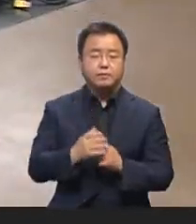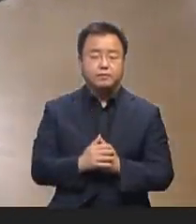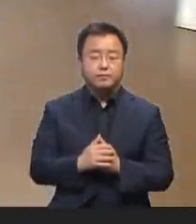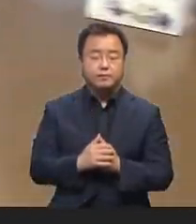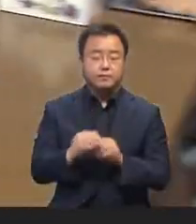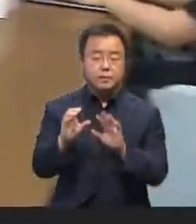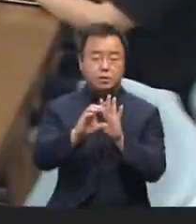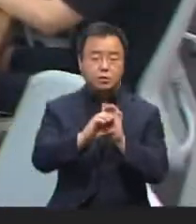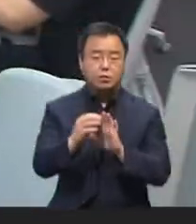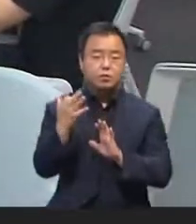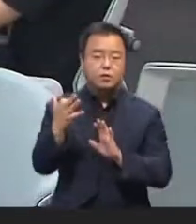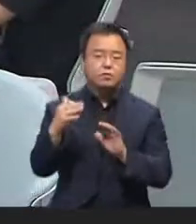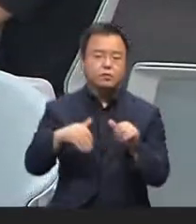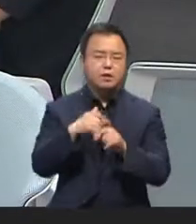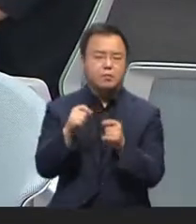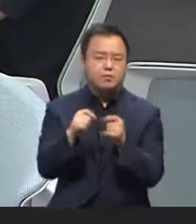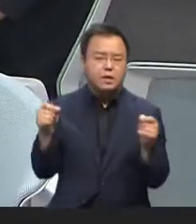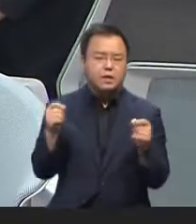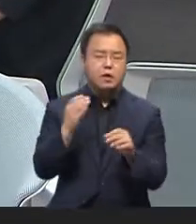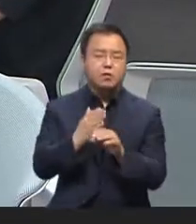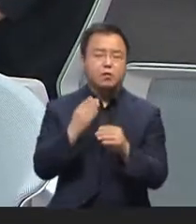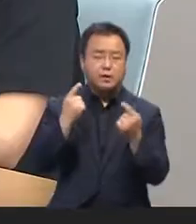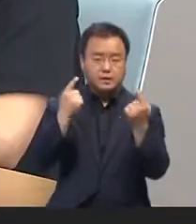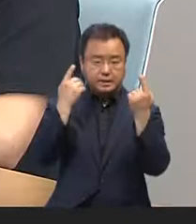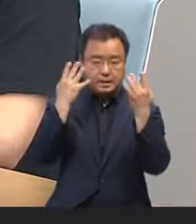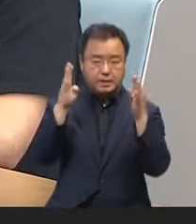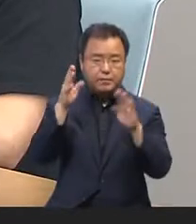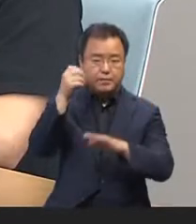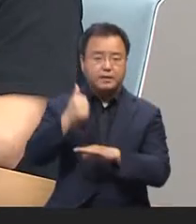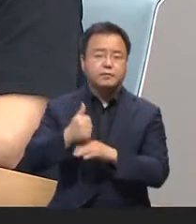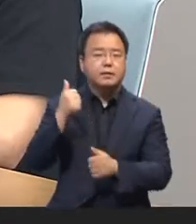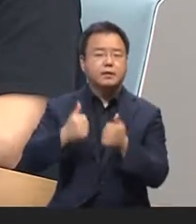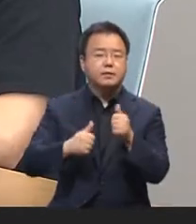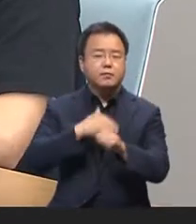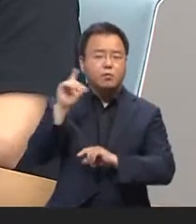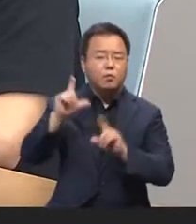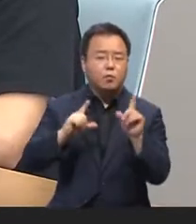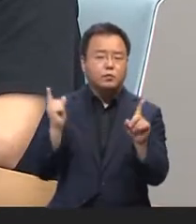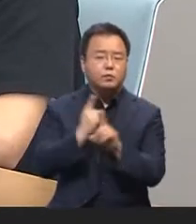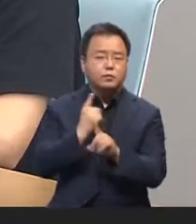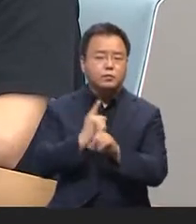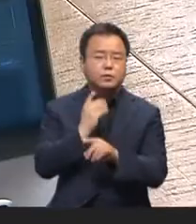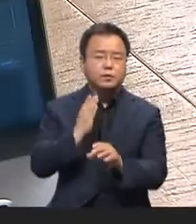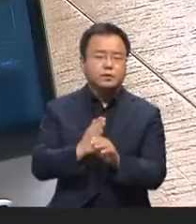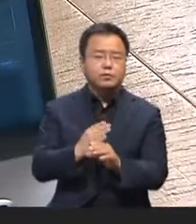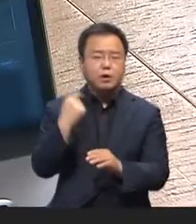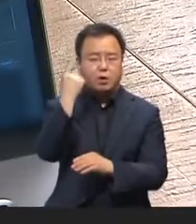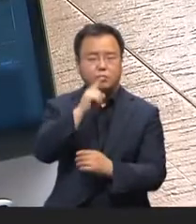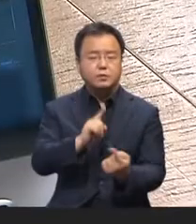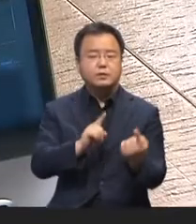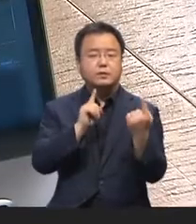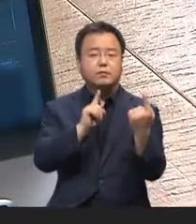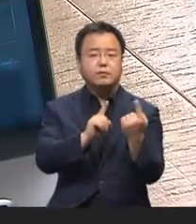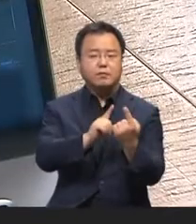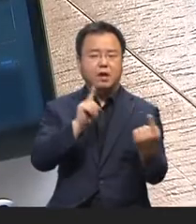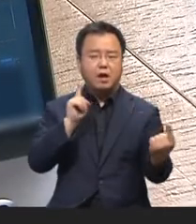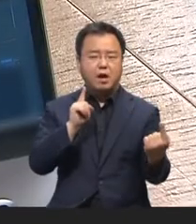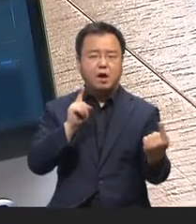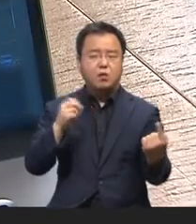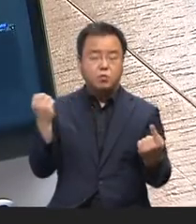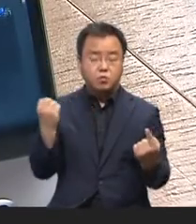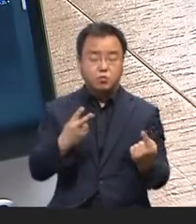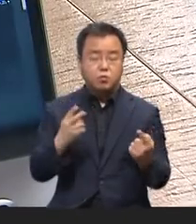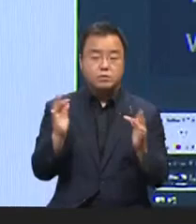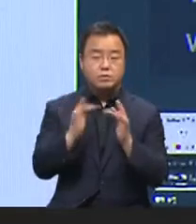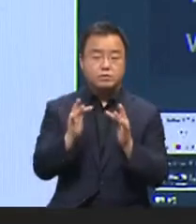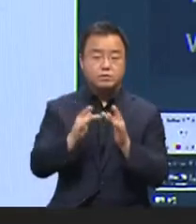사태가 길어지면서 대학들의 기말고사 풍경도 달라지고 있습니다. 대면 시험에서 거리 두기는 물론이고 온라인